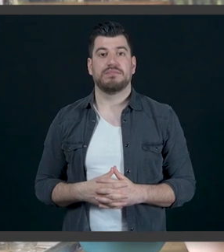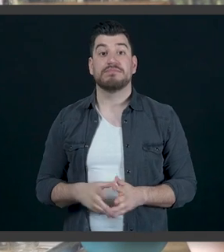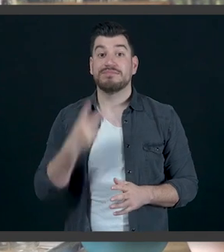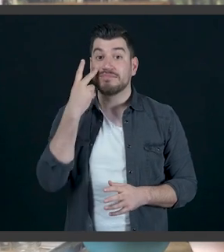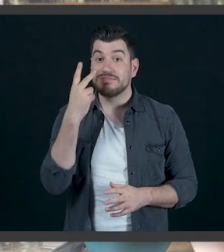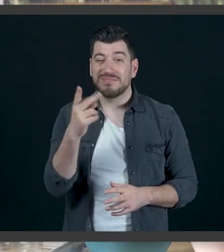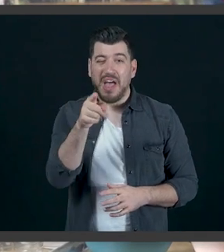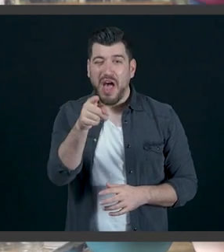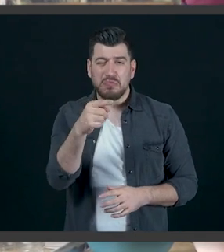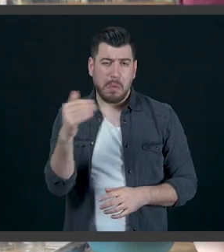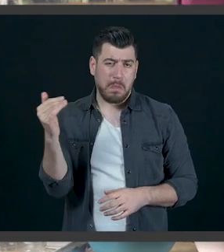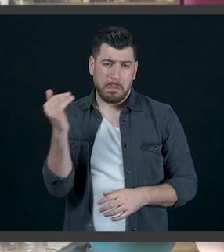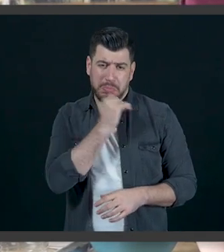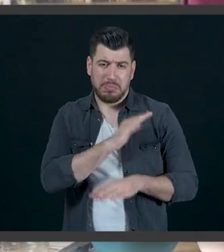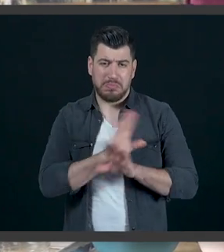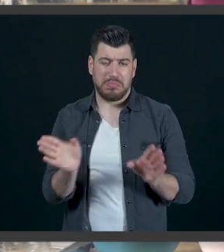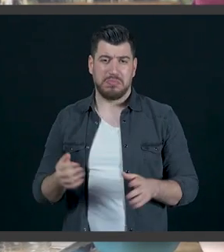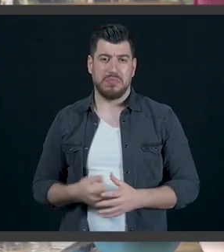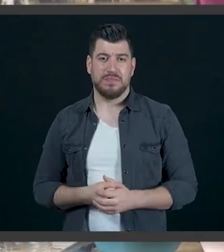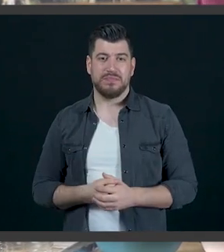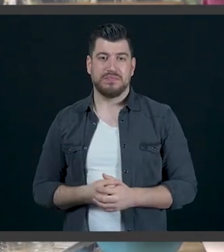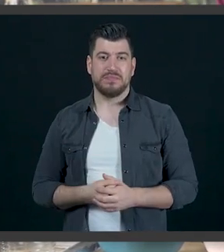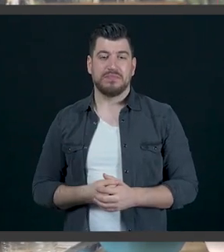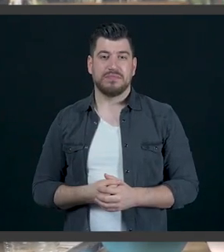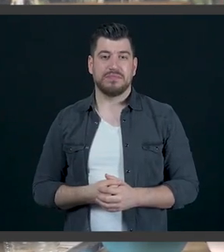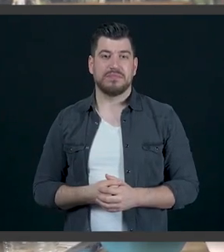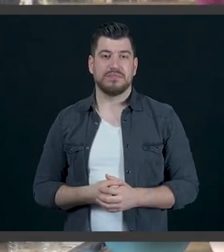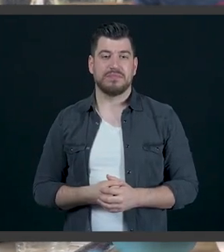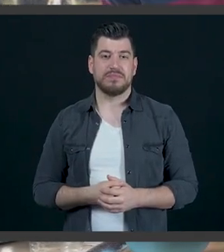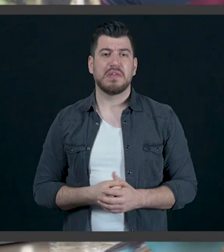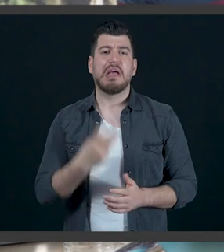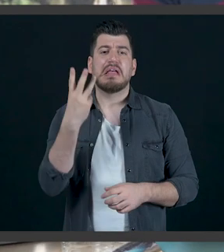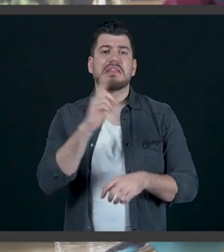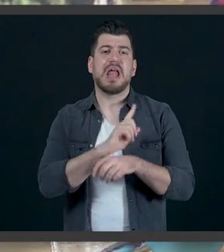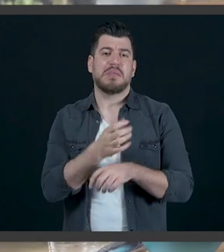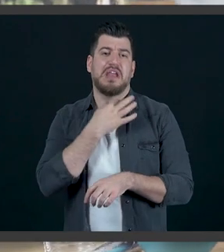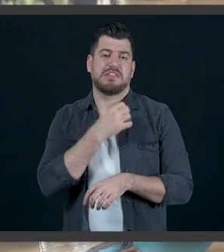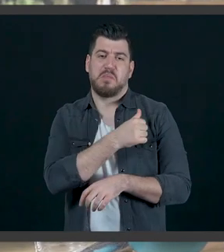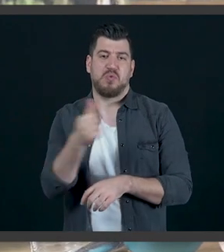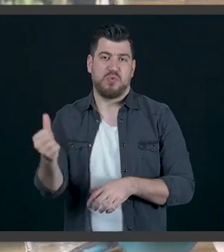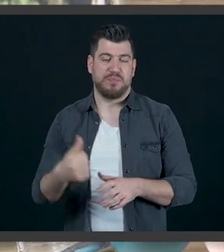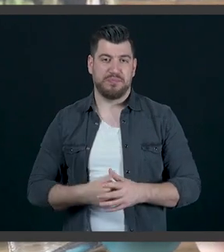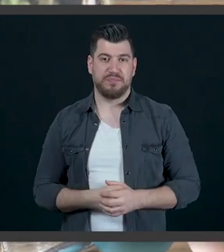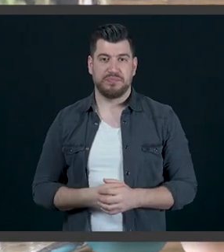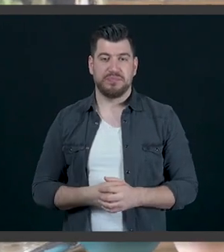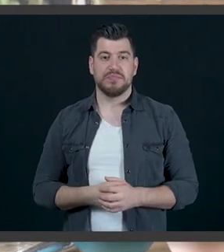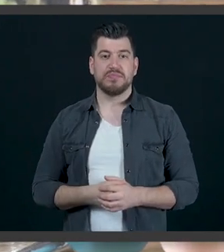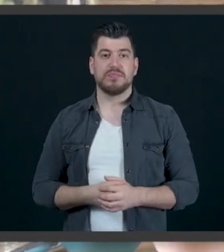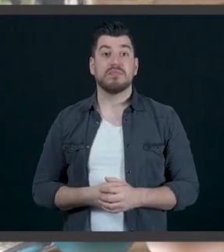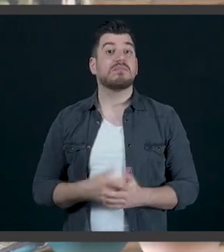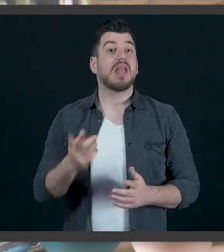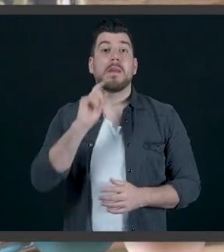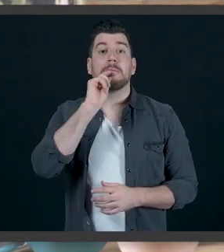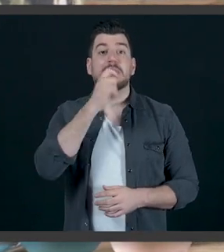Και κοιτάξτε εδώ. Σε πόση ώρα το φτιάξαμε? Σας είπα σε 3 λεπτά. 3 λεπτά ήτανε και ο χρόνος που το φτιάξαμε. Λοιπόν, τώρα, το